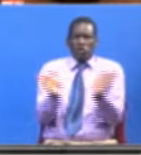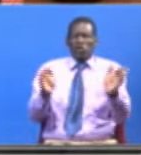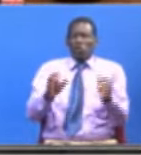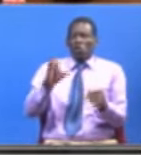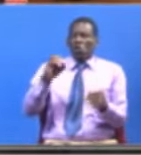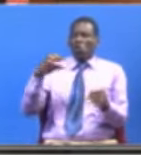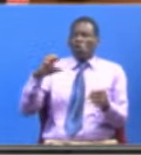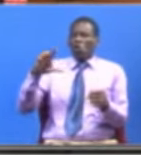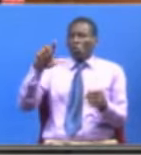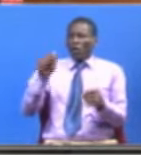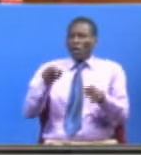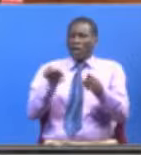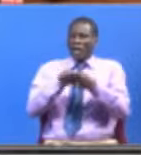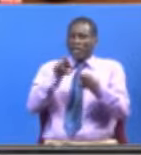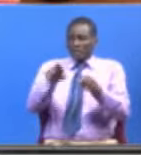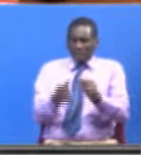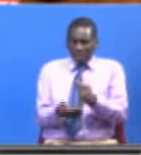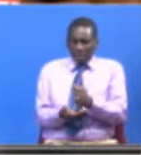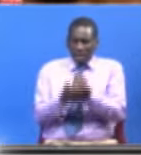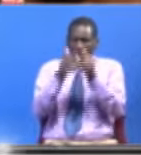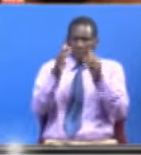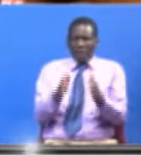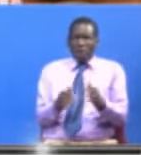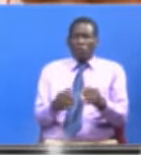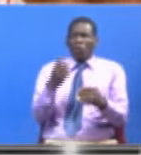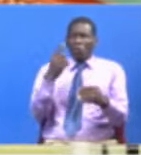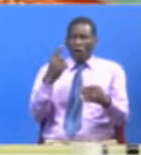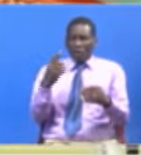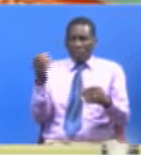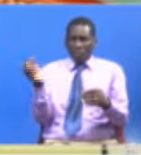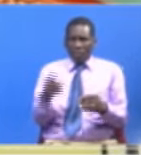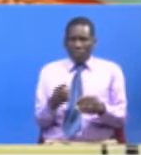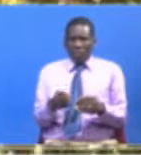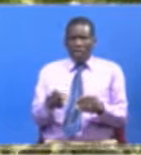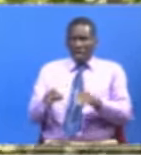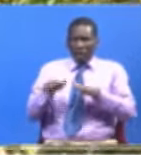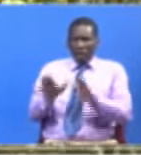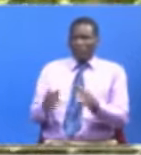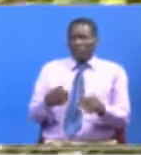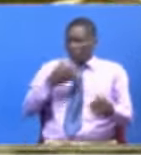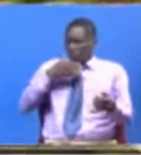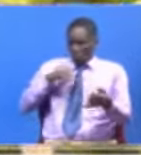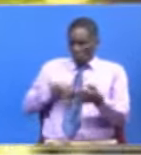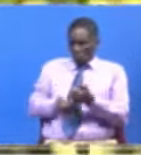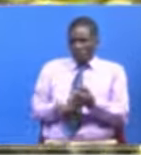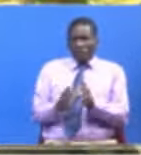mwezi mmoja. Kapteni Litali amemwacha mke na mtoto mmoja.